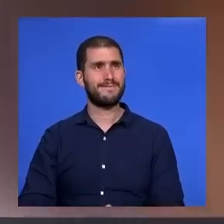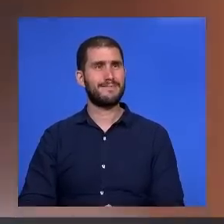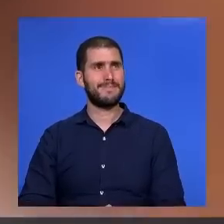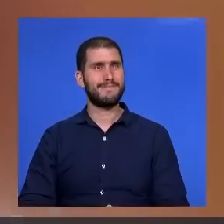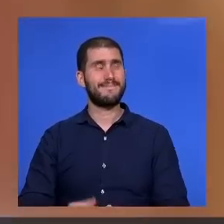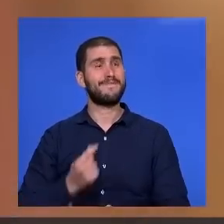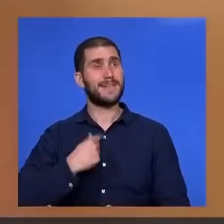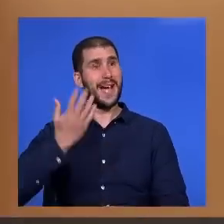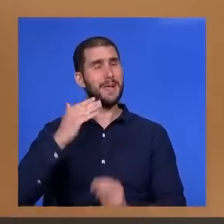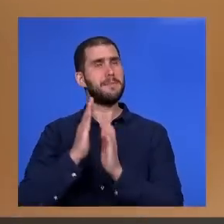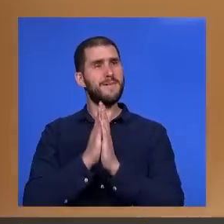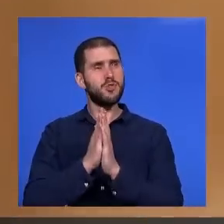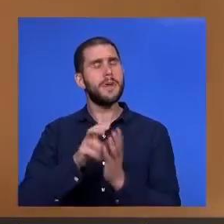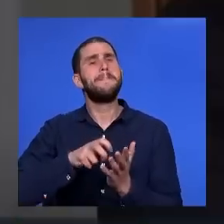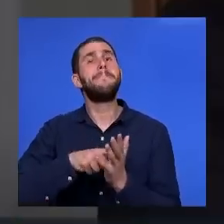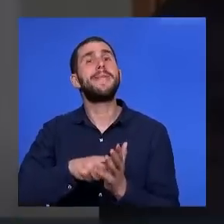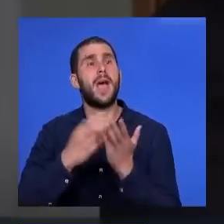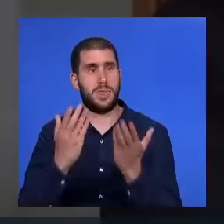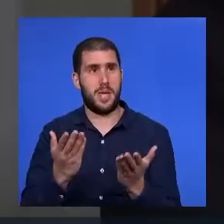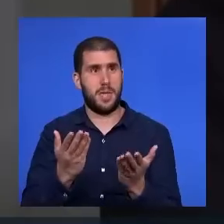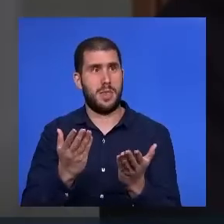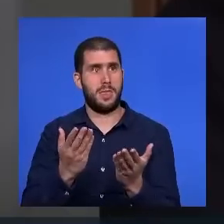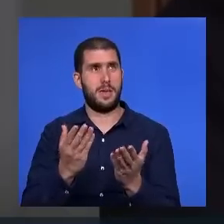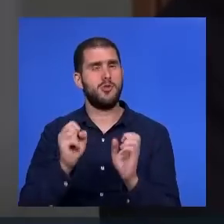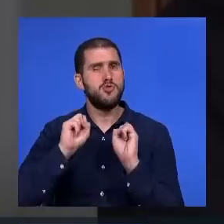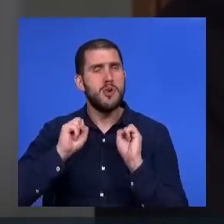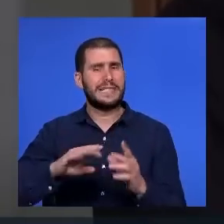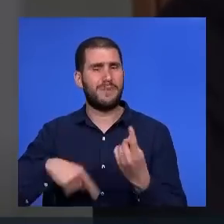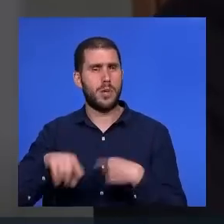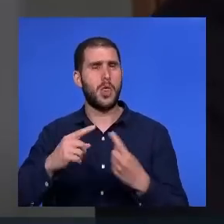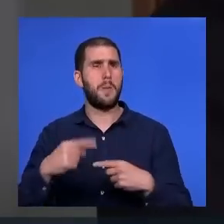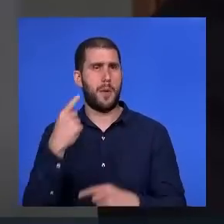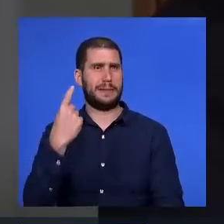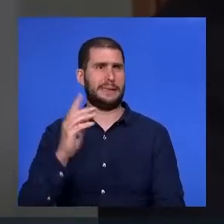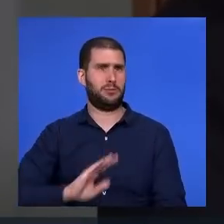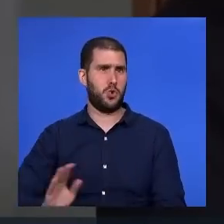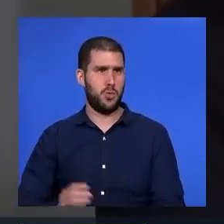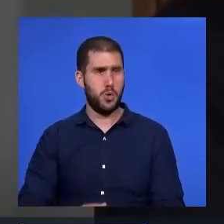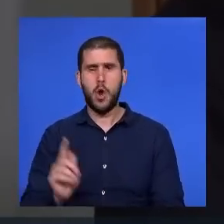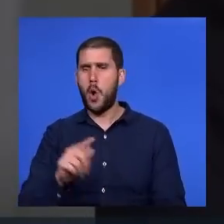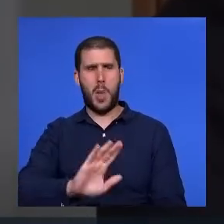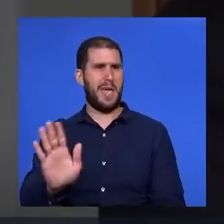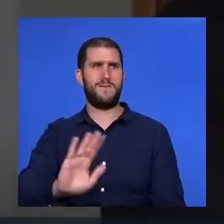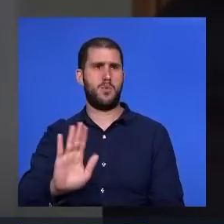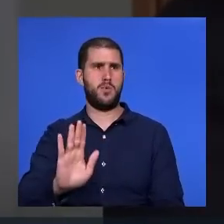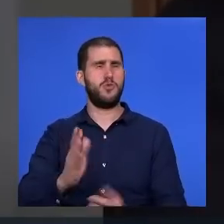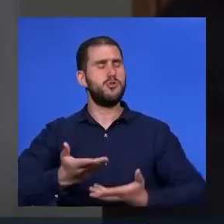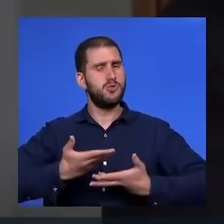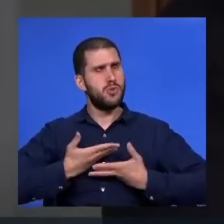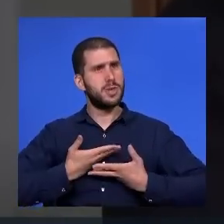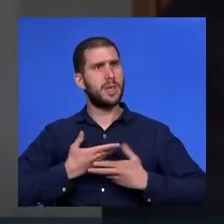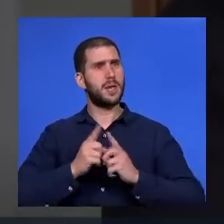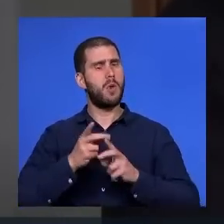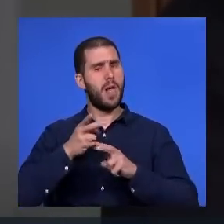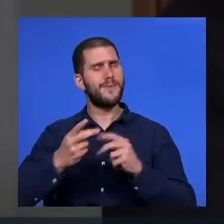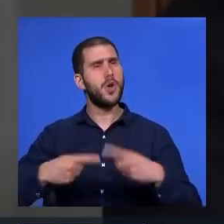אני הייתי מבקשת, מתחננת בפניו, שיניח לנו ביום הזה, שלא יבוא, שייתן לנו לעבור את